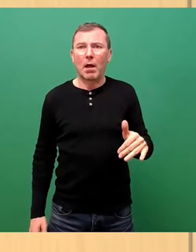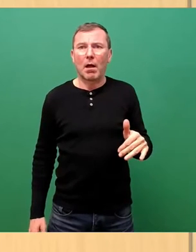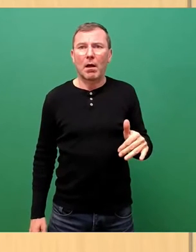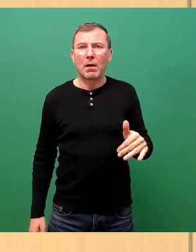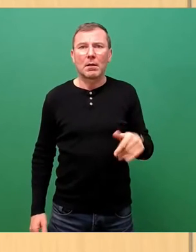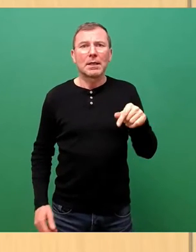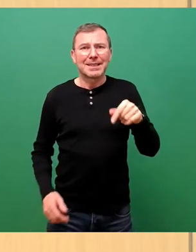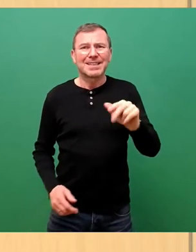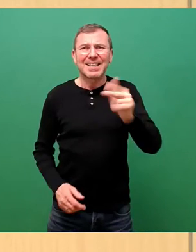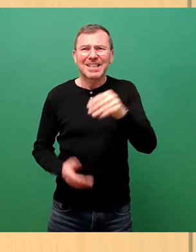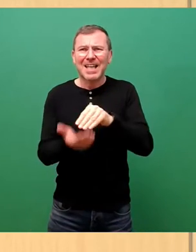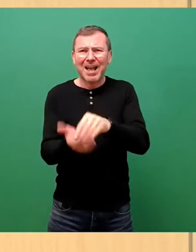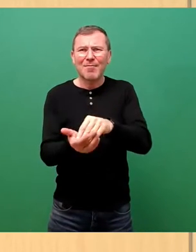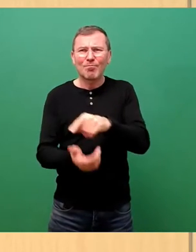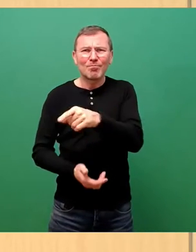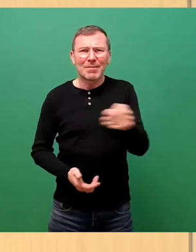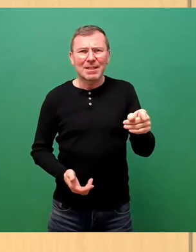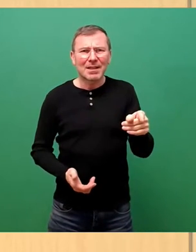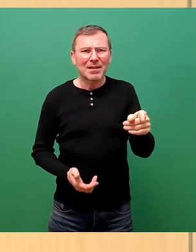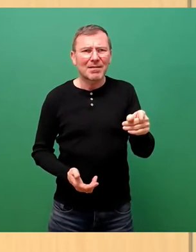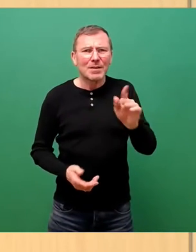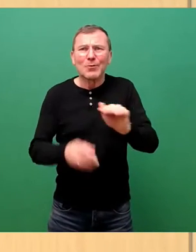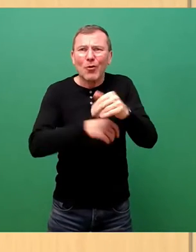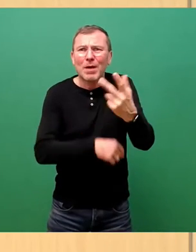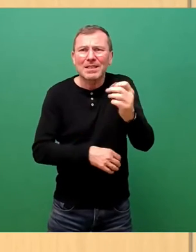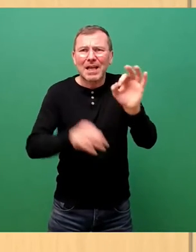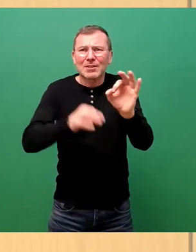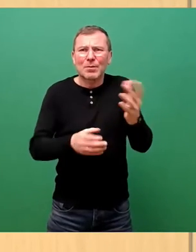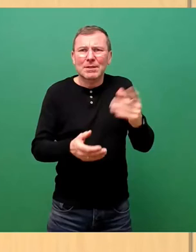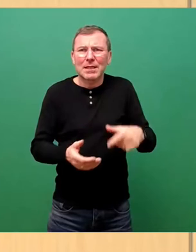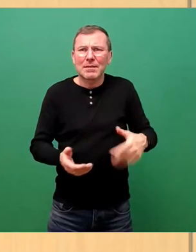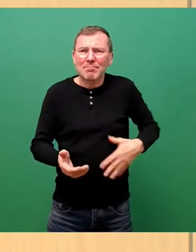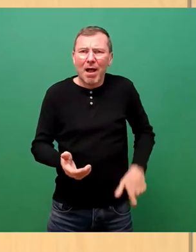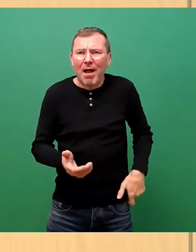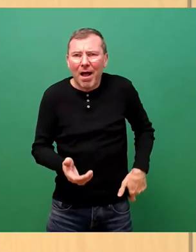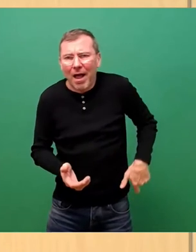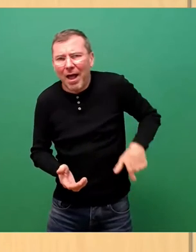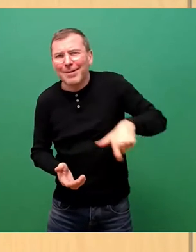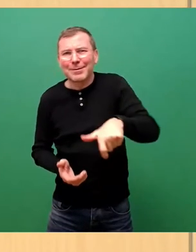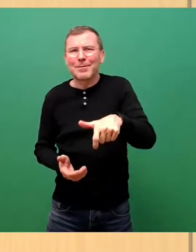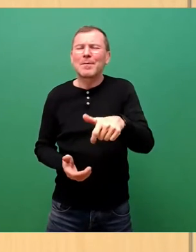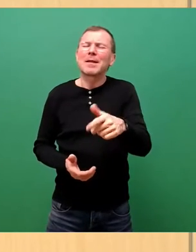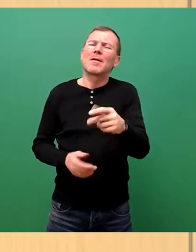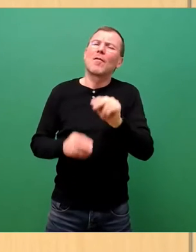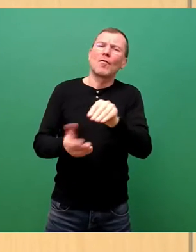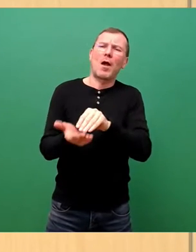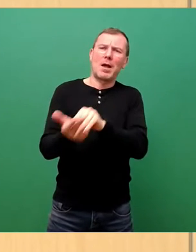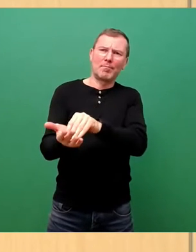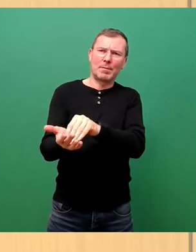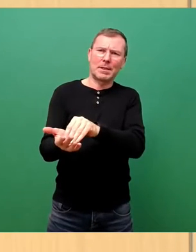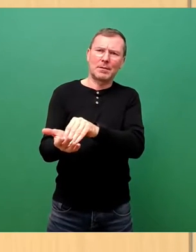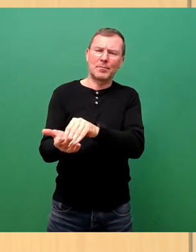dritte Mieterhaushalt mehr als 30% seines Einkommens für die Gesamtmiete. 30% sind in etwa die Grenze, die als akzeptabel